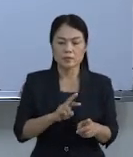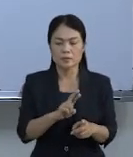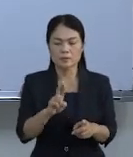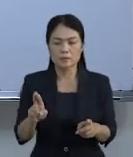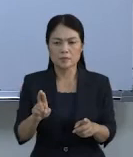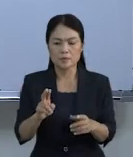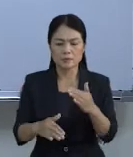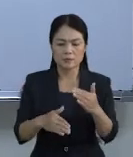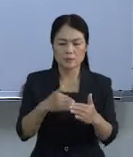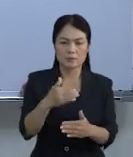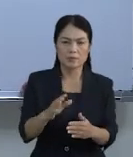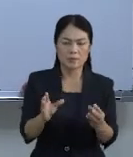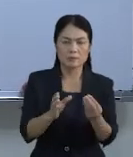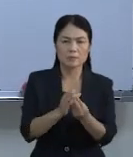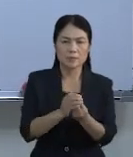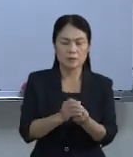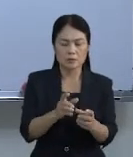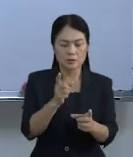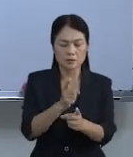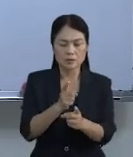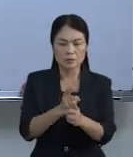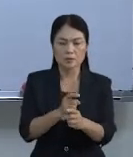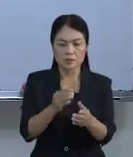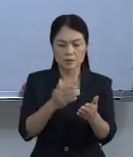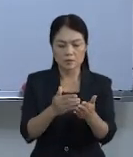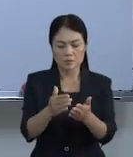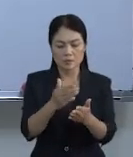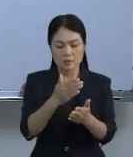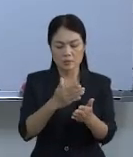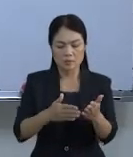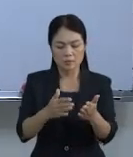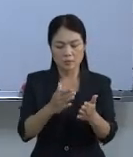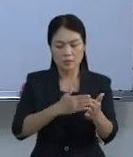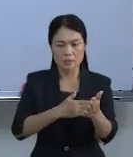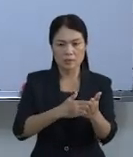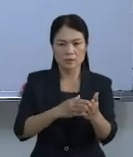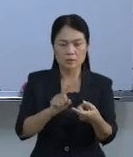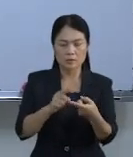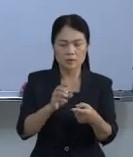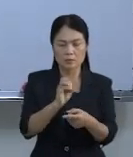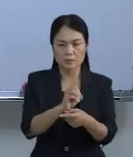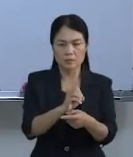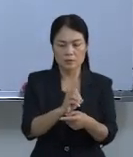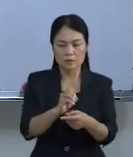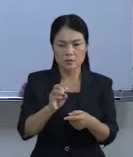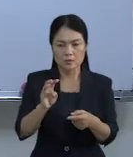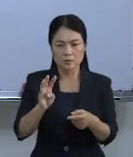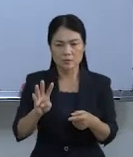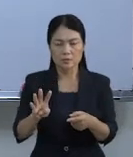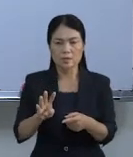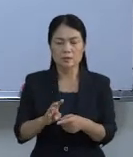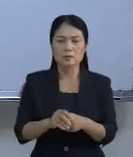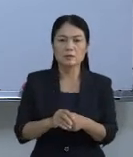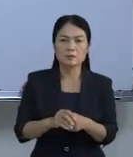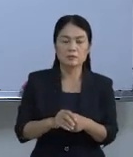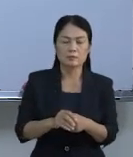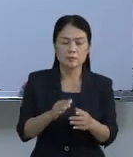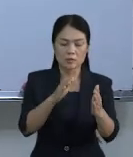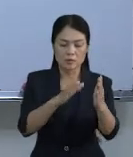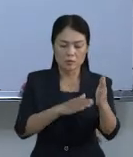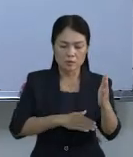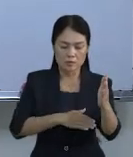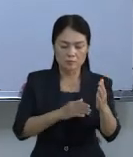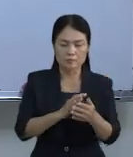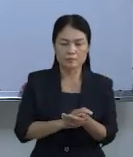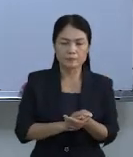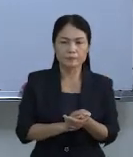một tốp chùm luôn đã tới bóng bằng cốt bởi vì miễn lấy chấp bị sâu tới đòi bốn khi tới bằng cốt